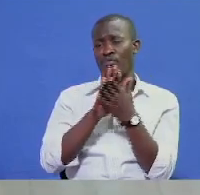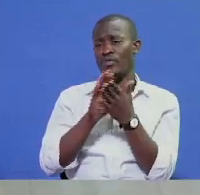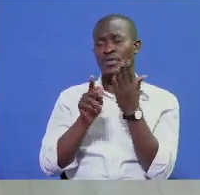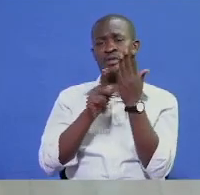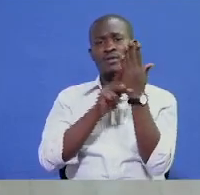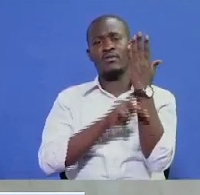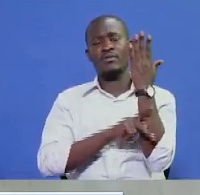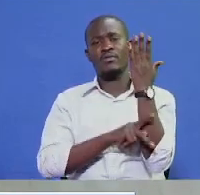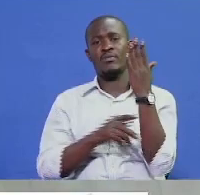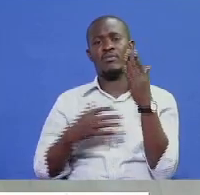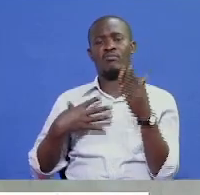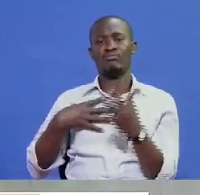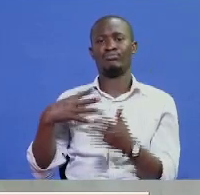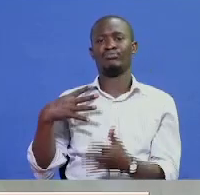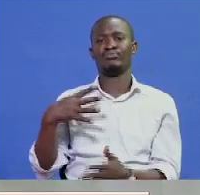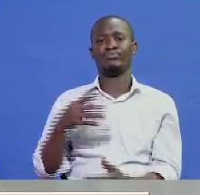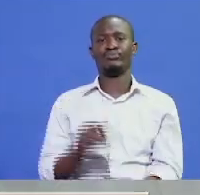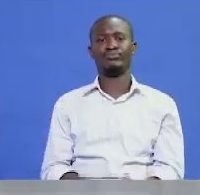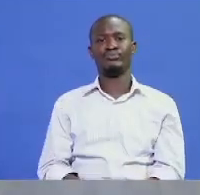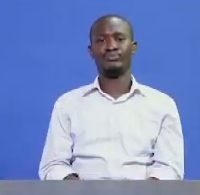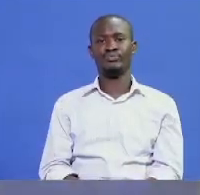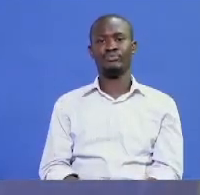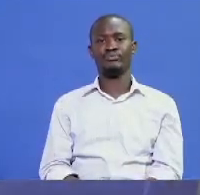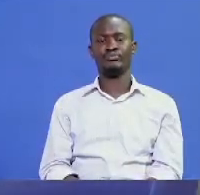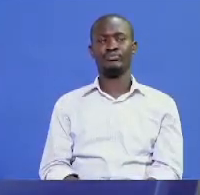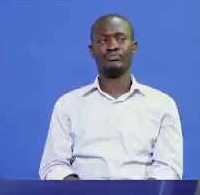wa hedhi. Tazama.